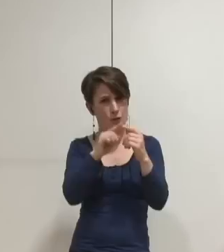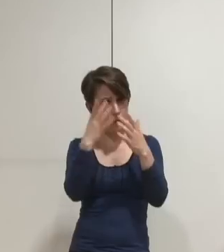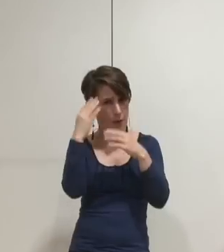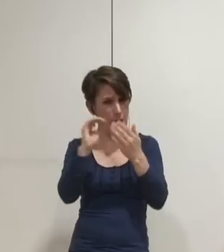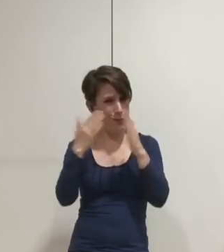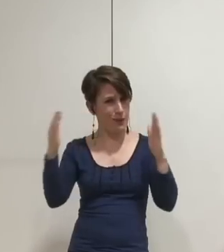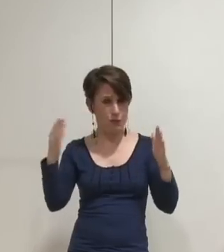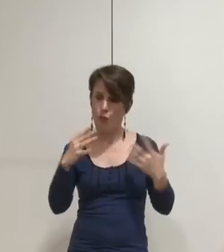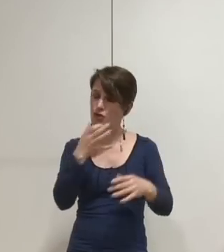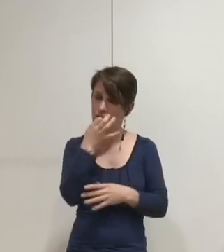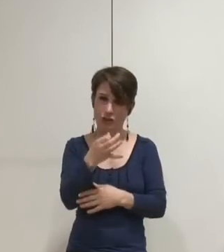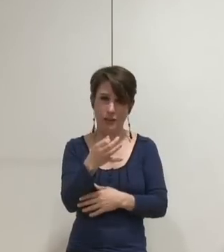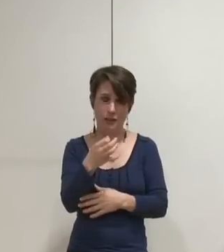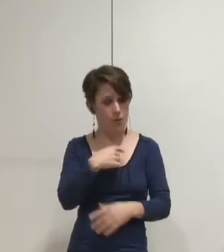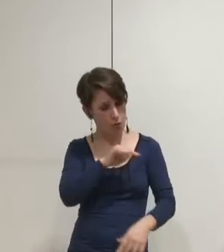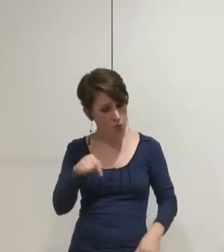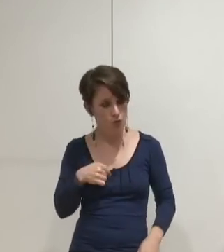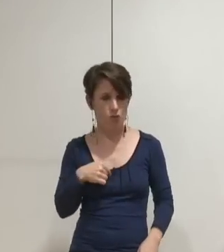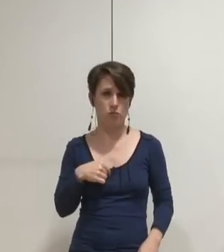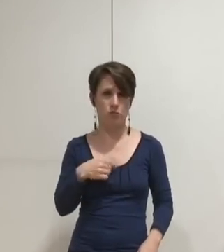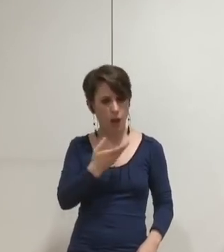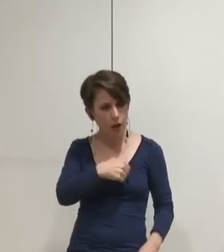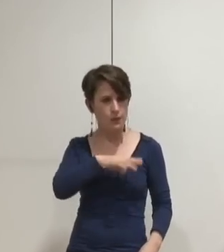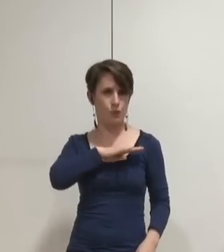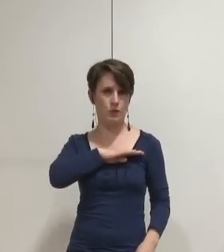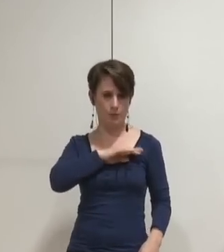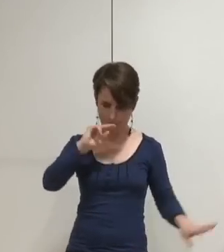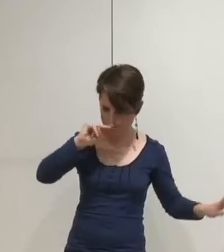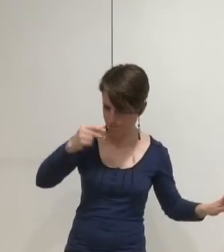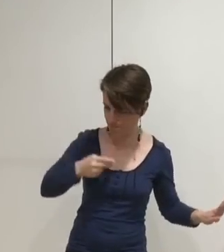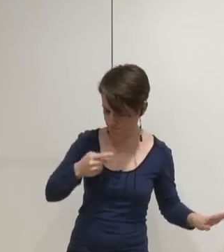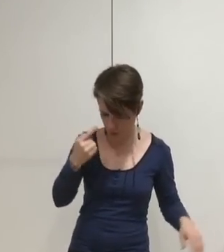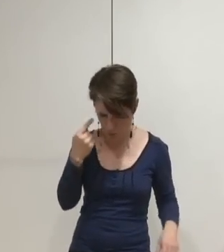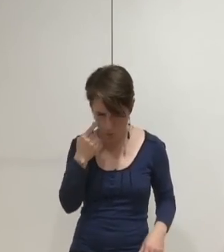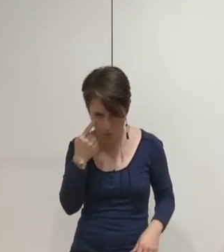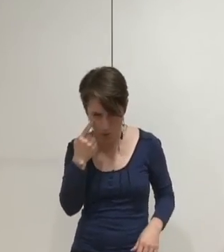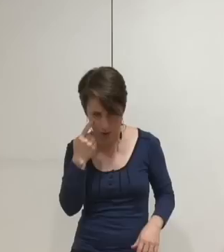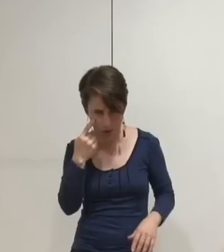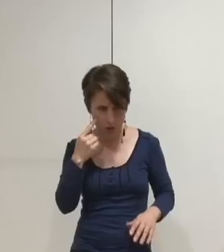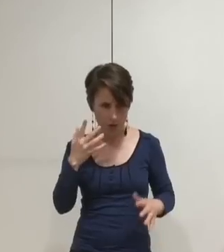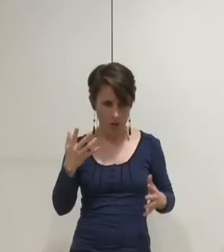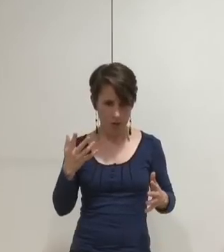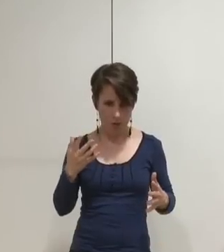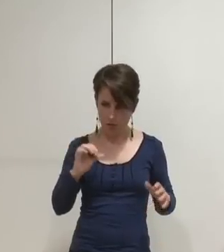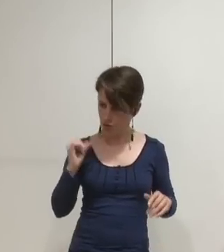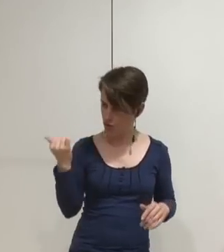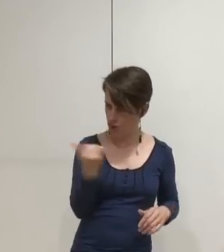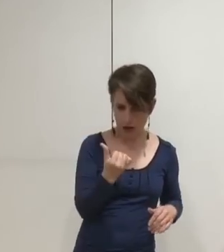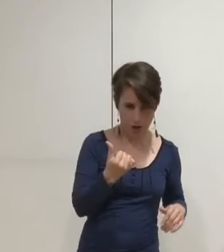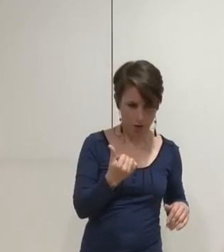de notre responsabilité de voir comment nous arrêtons les uns et les autres parce que ça joue